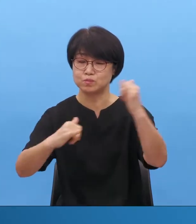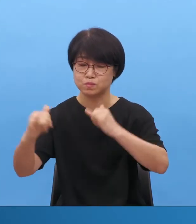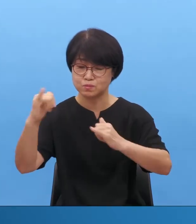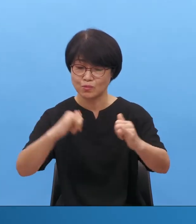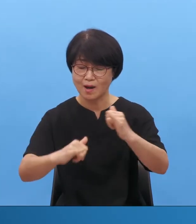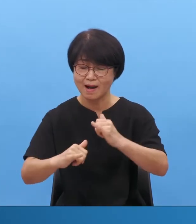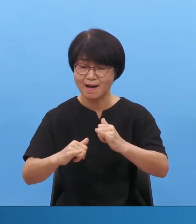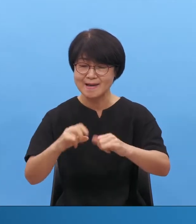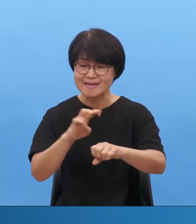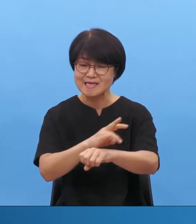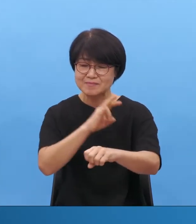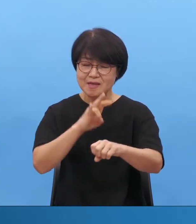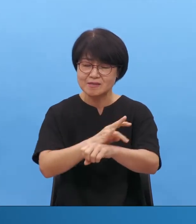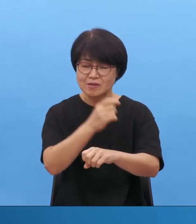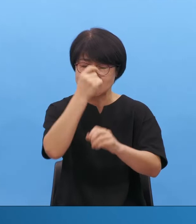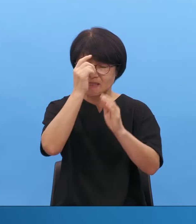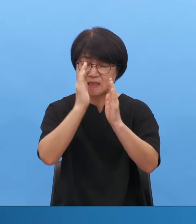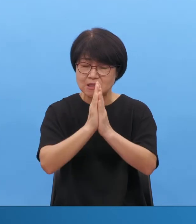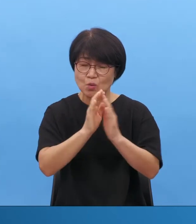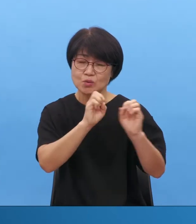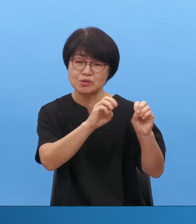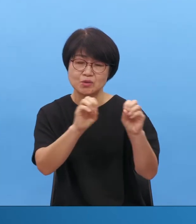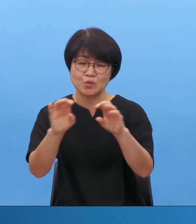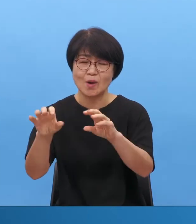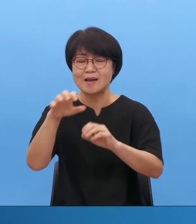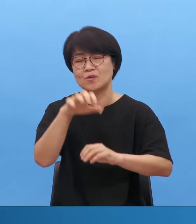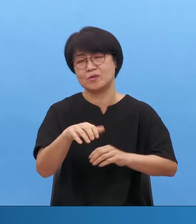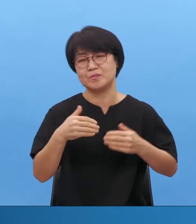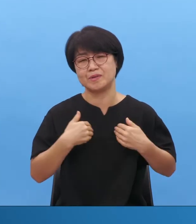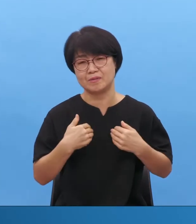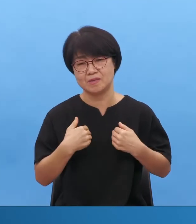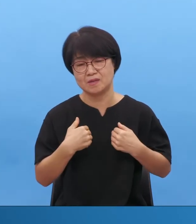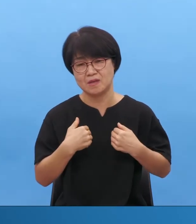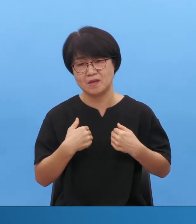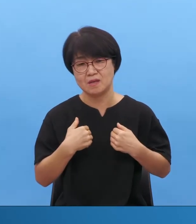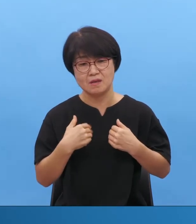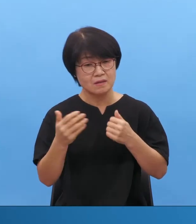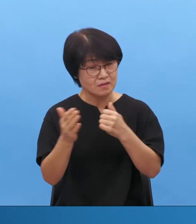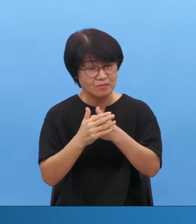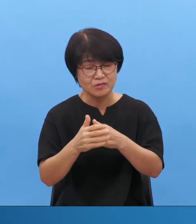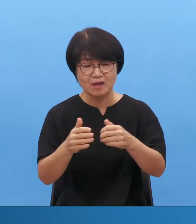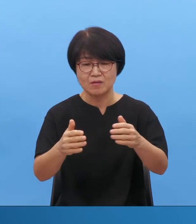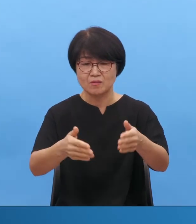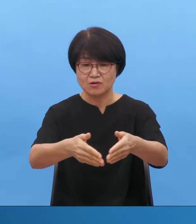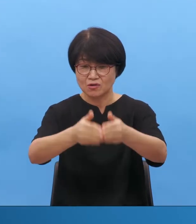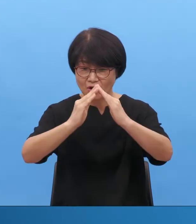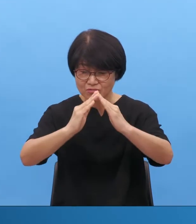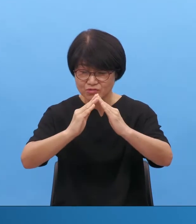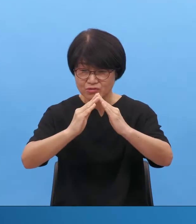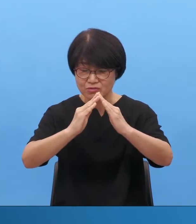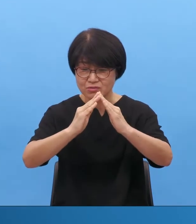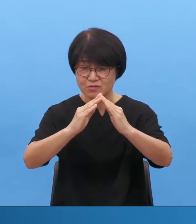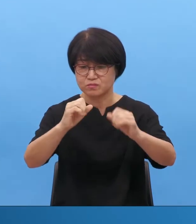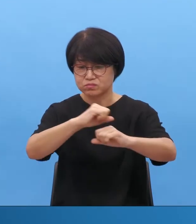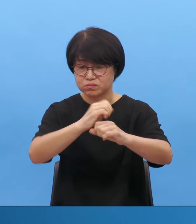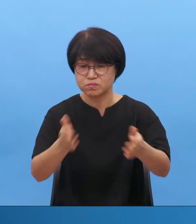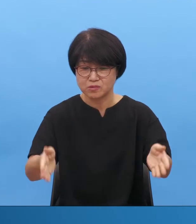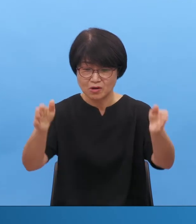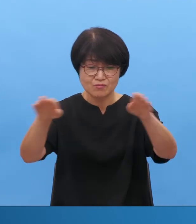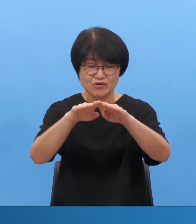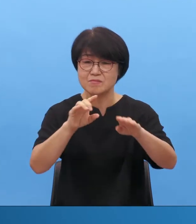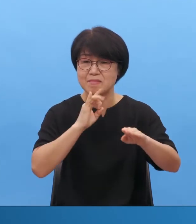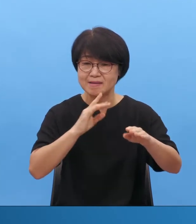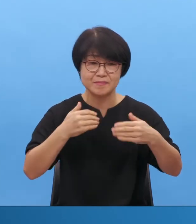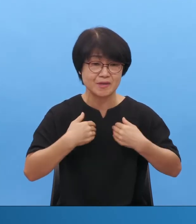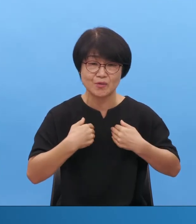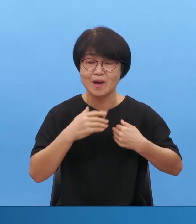중요합니다. multi-ethnics can come and do this for 그러면 24 hours. 건물만 가지고 되는 게 아니죠. And we can't just do that with a building. 또 건물이 없어서도 안 되겠죠. And of course we 시설이. need the